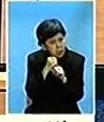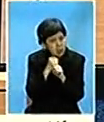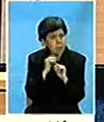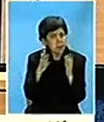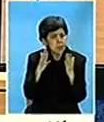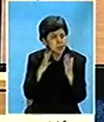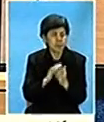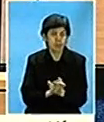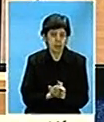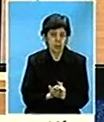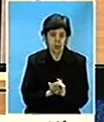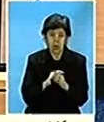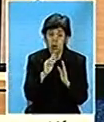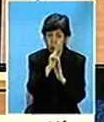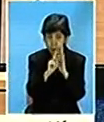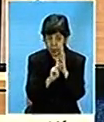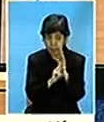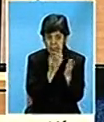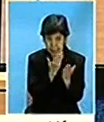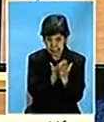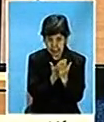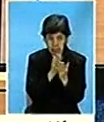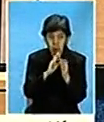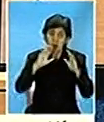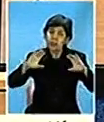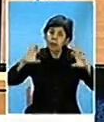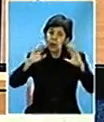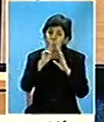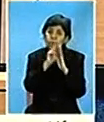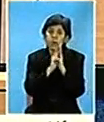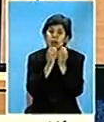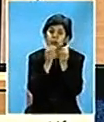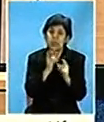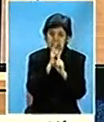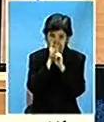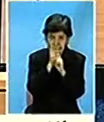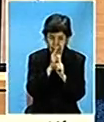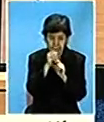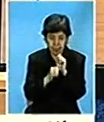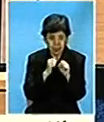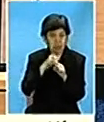นั่นก็คือร่างกฎหมายการเงินการคลังของรัฐตามรัฐธรรมนูญแห่งราชอาณาจักรไทยพ.ศ